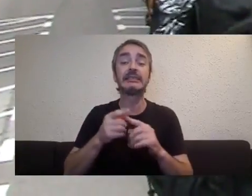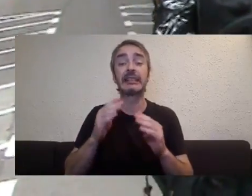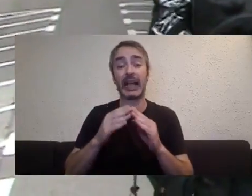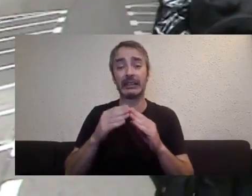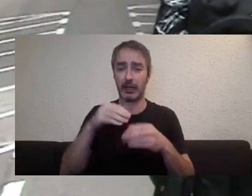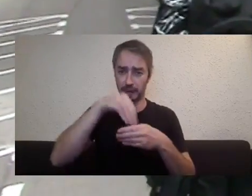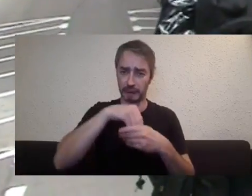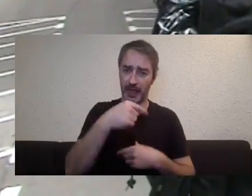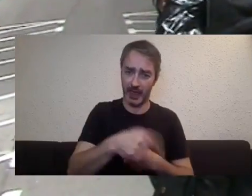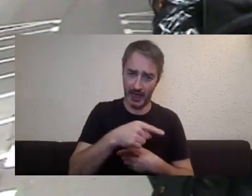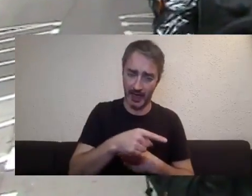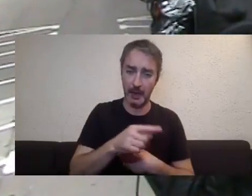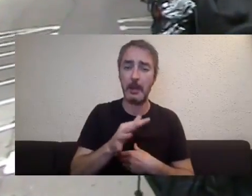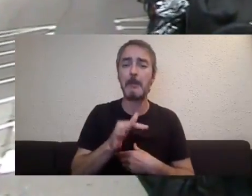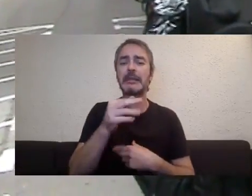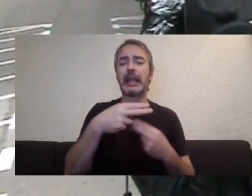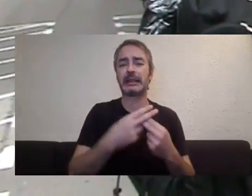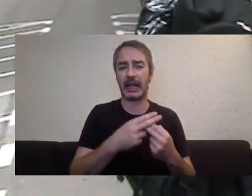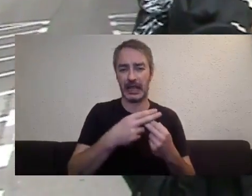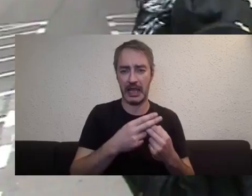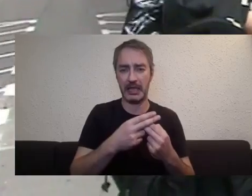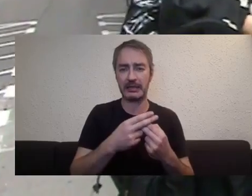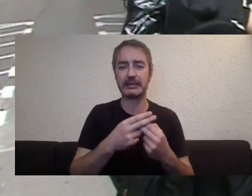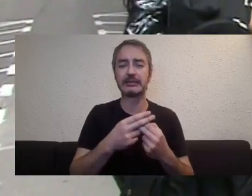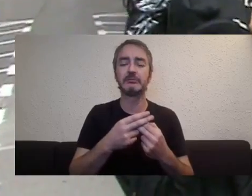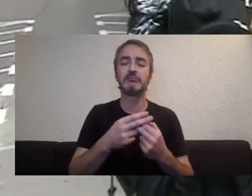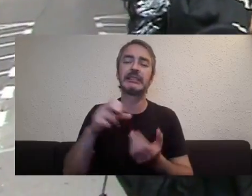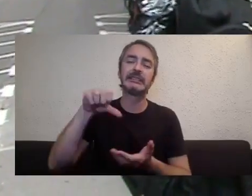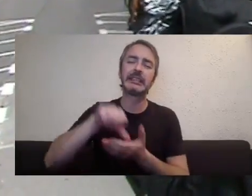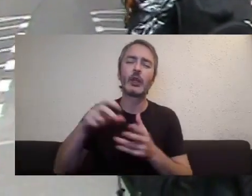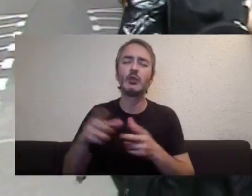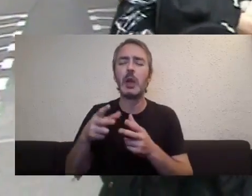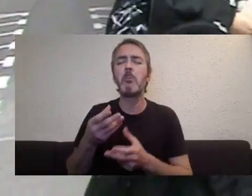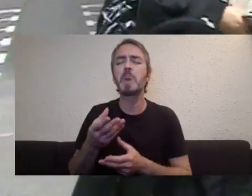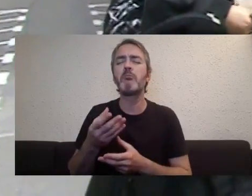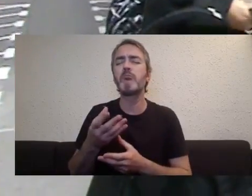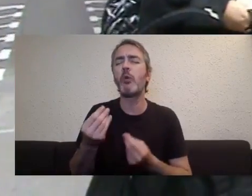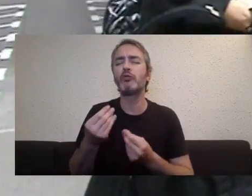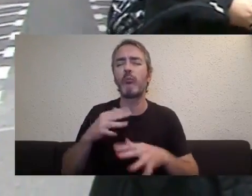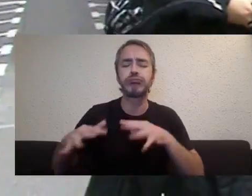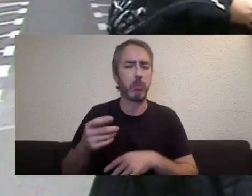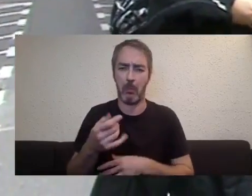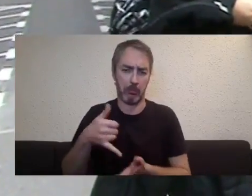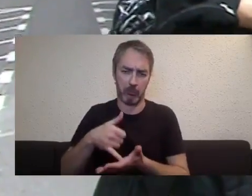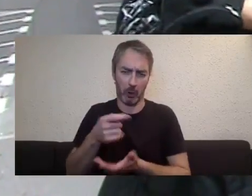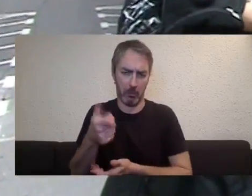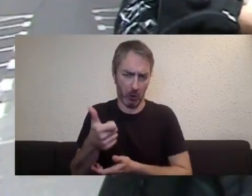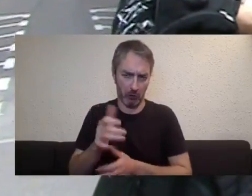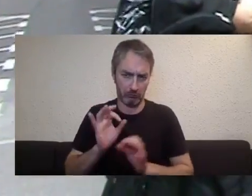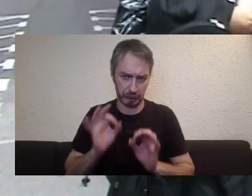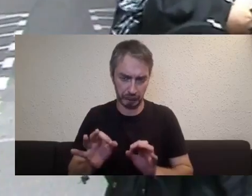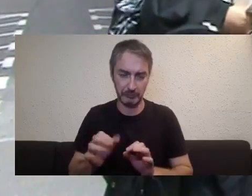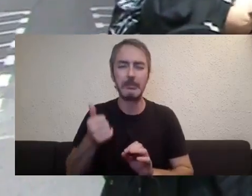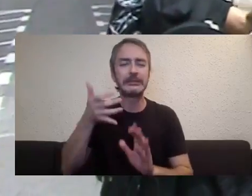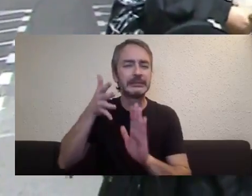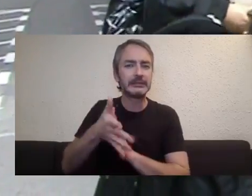Vivenda i taller, no hi va haver activitat de centre social massa important. I